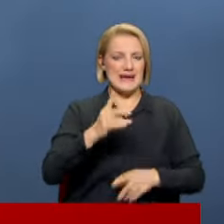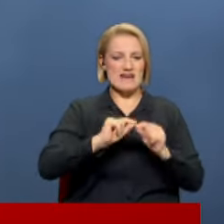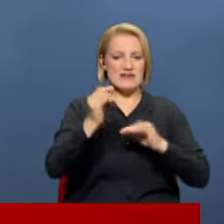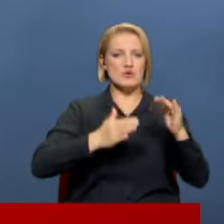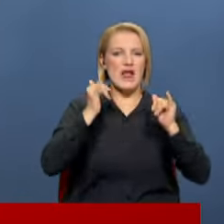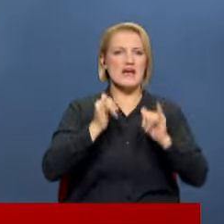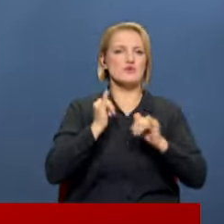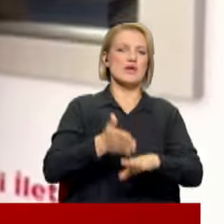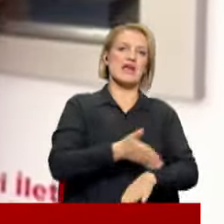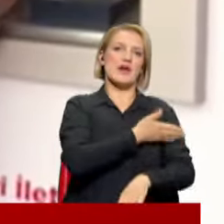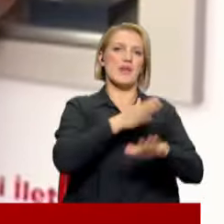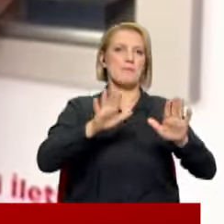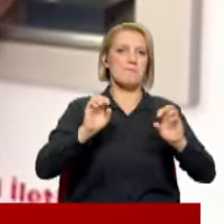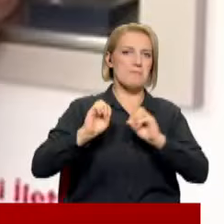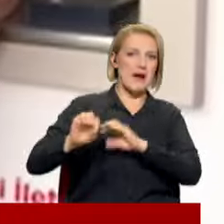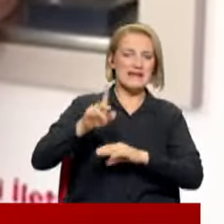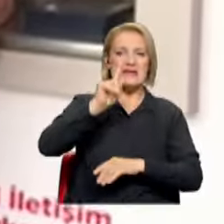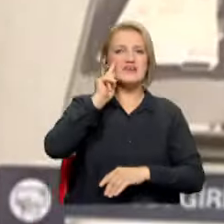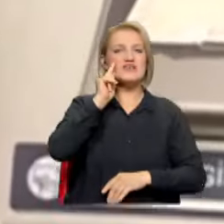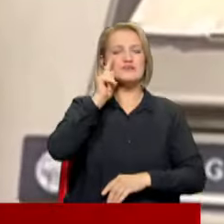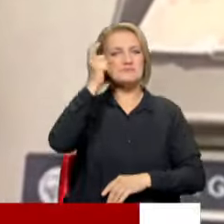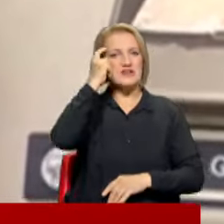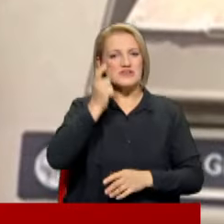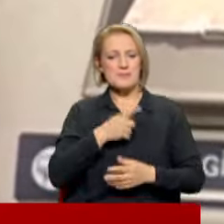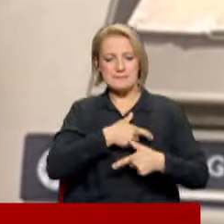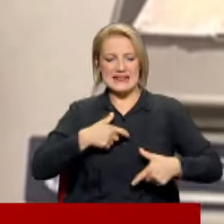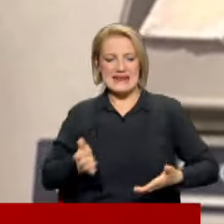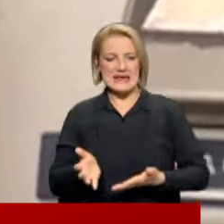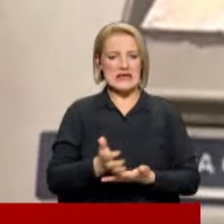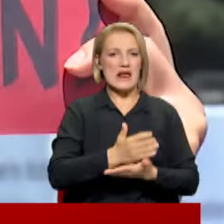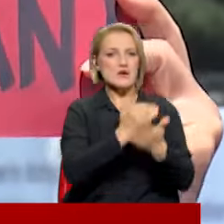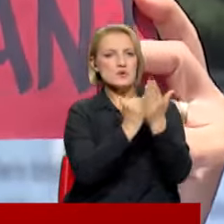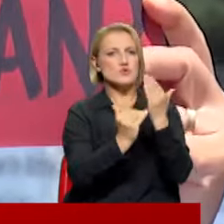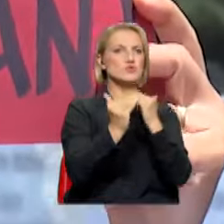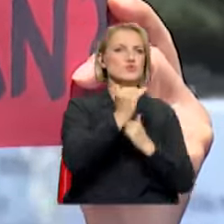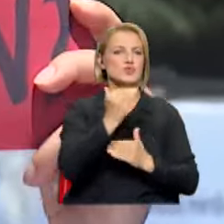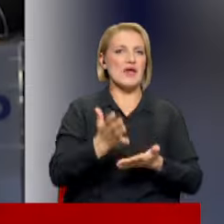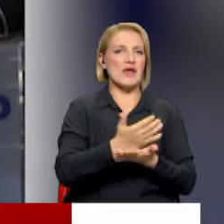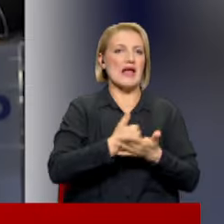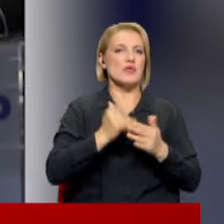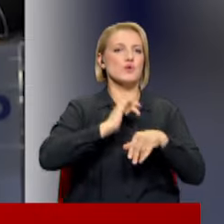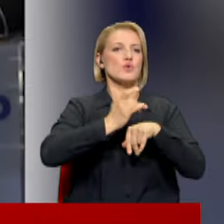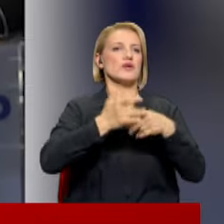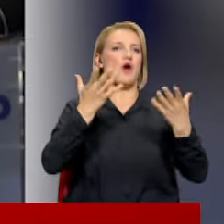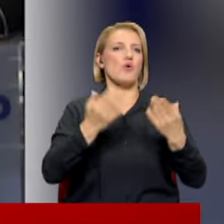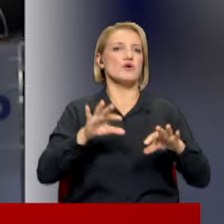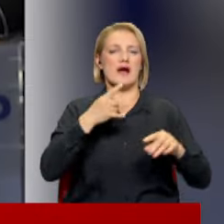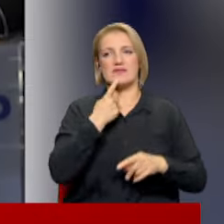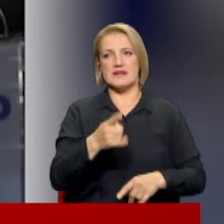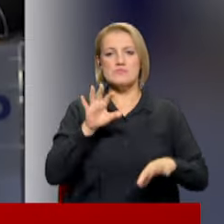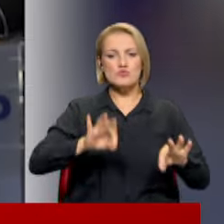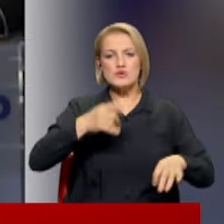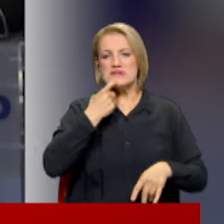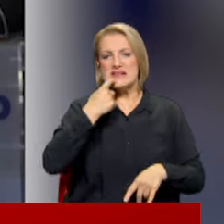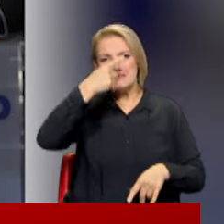en kötüsünü geride bıraktık. Türkiye kişi başı milli gelirde yüksek gelirli ülkeler grubuna da girecek dedi. Bu sene çok büyük